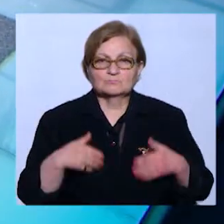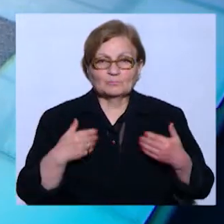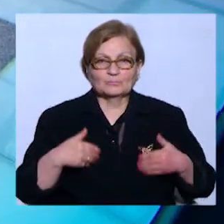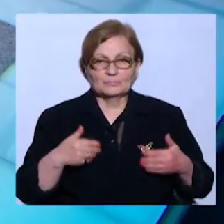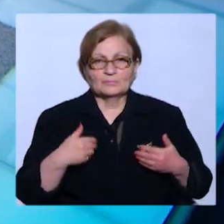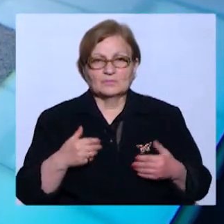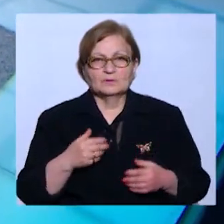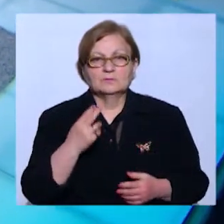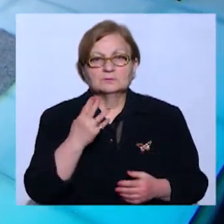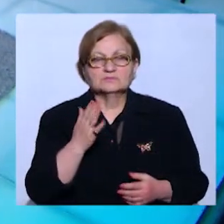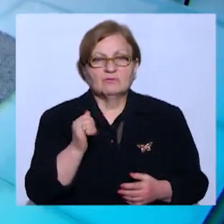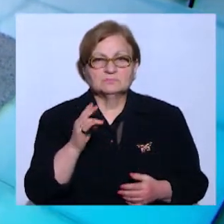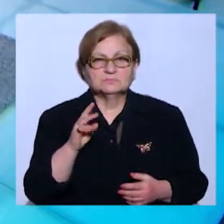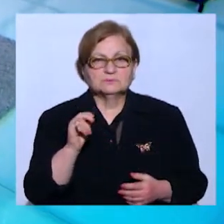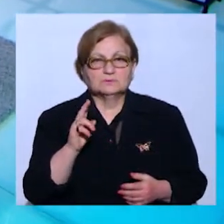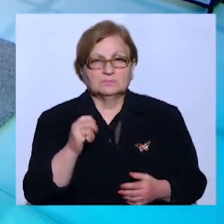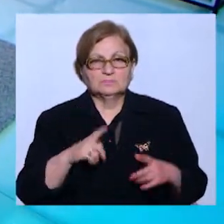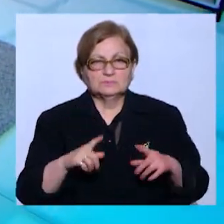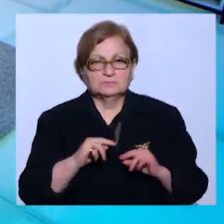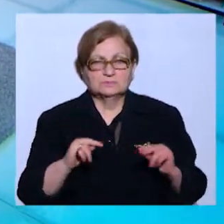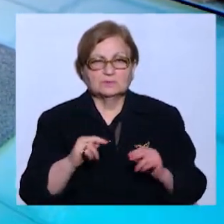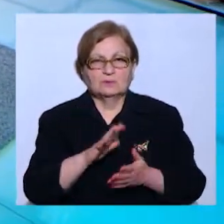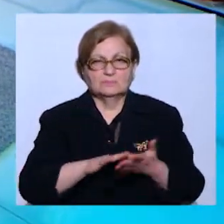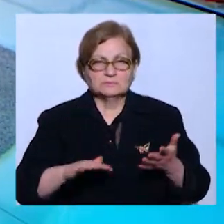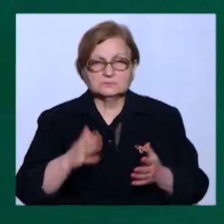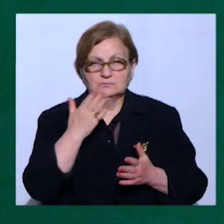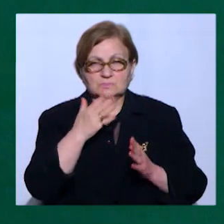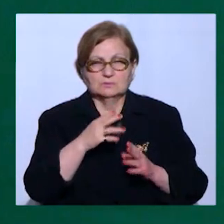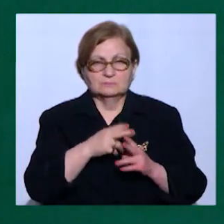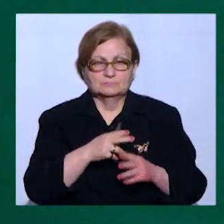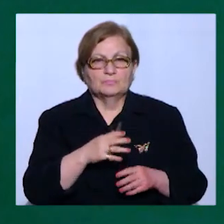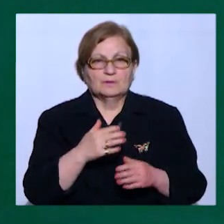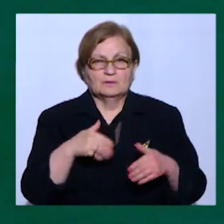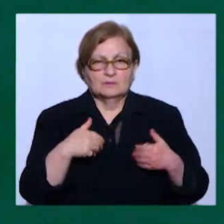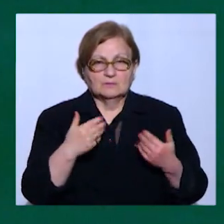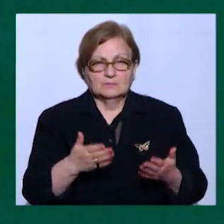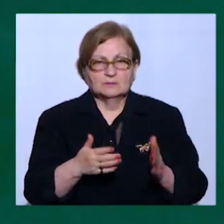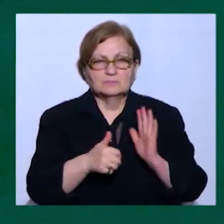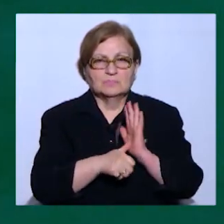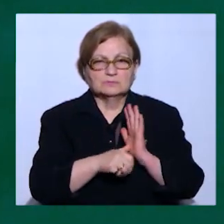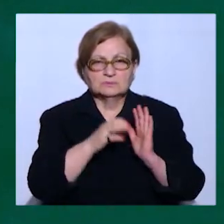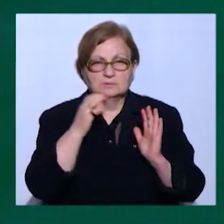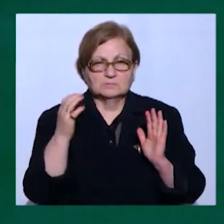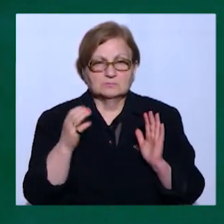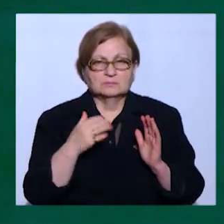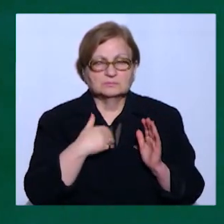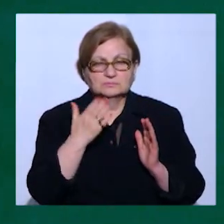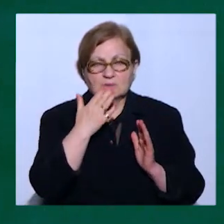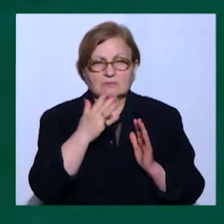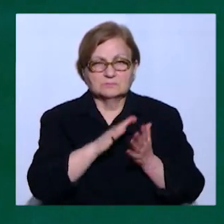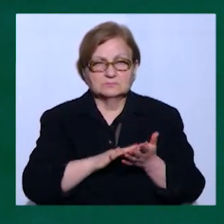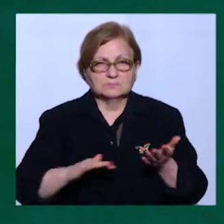მოგესალმებით, ცვანციკა მასწავლებელი და აგრძელებს თავის გაკვეთილებს. მოგესალმებით, მე-6 კლასი, აგრძელებს ჩვენს